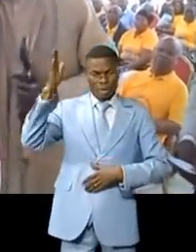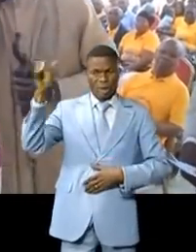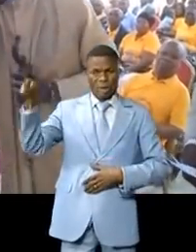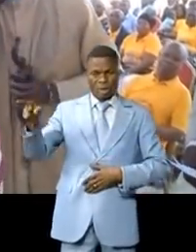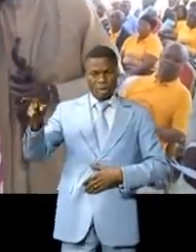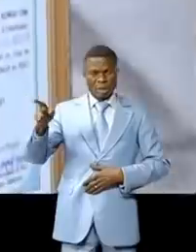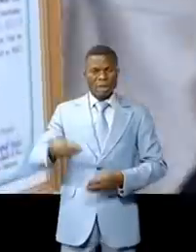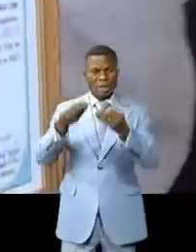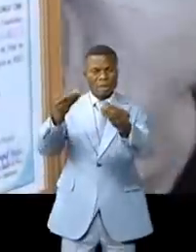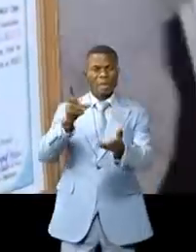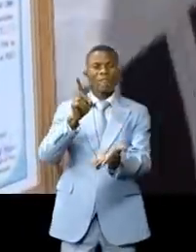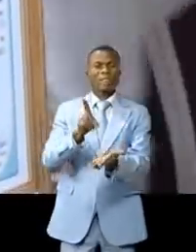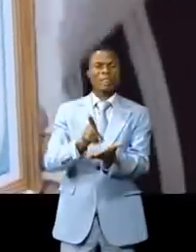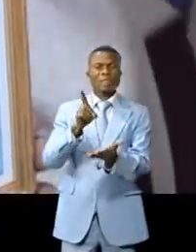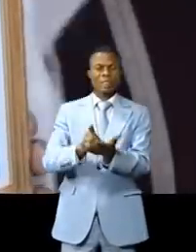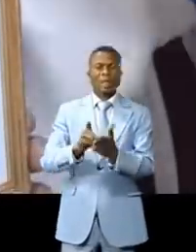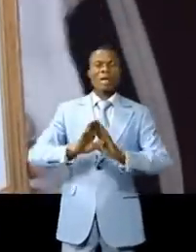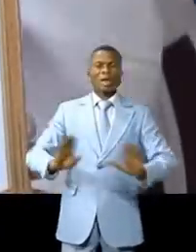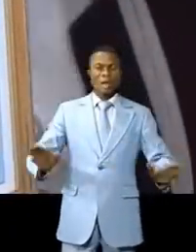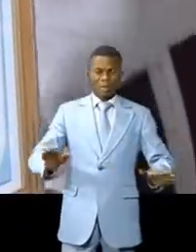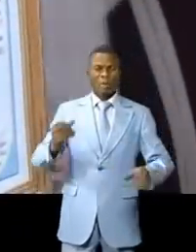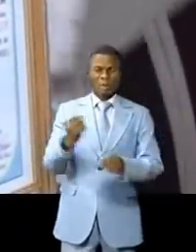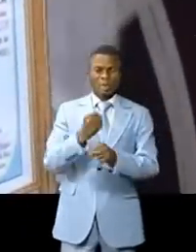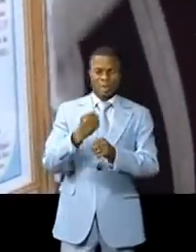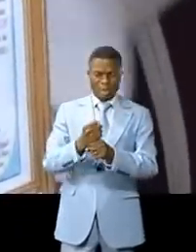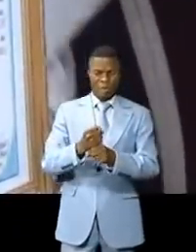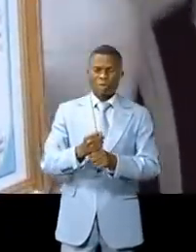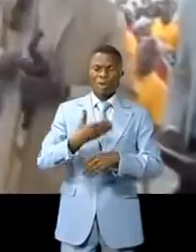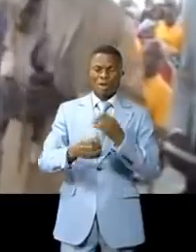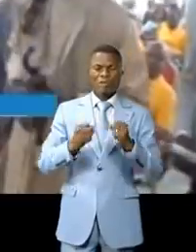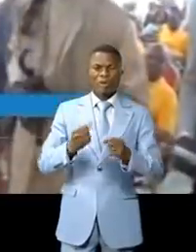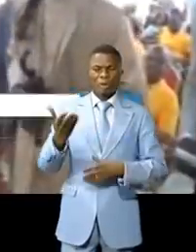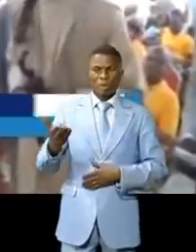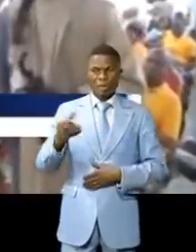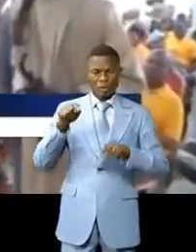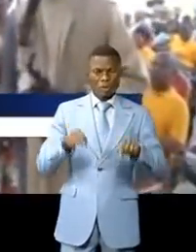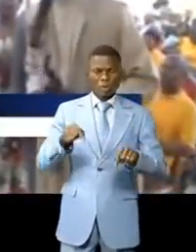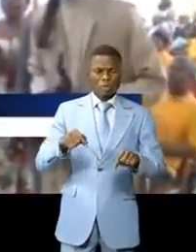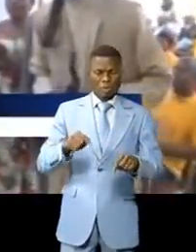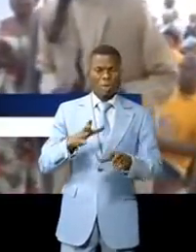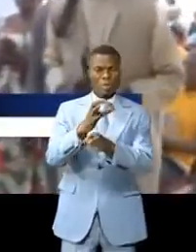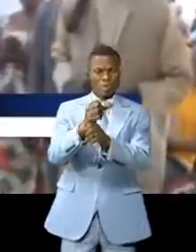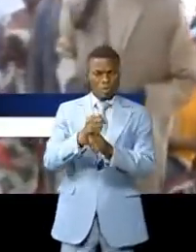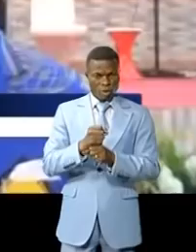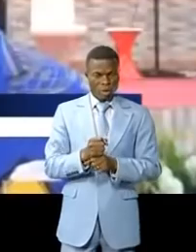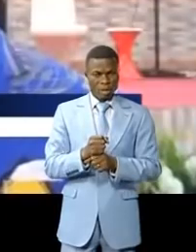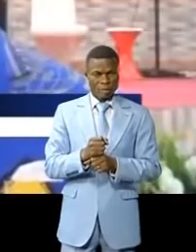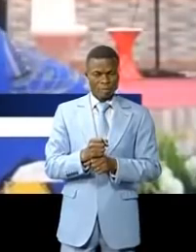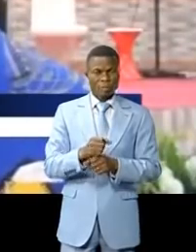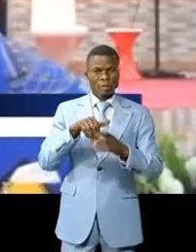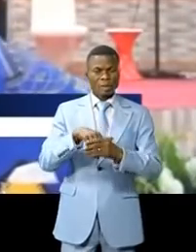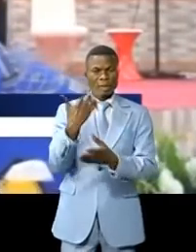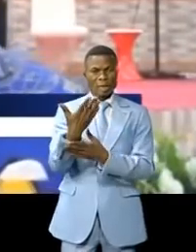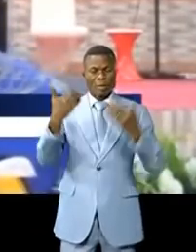lui a décerné un diplôme de mérite en guise de reconnaissance de ses efforts. Aujourd'hui, je peux recevoir demain de